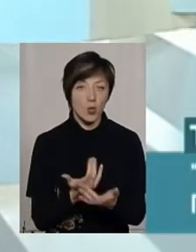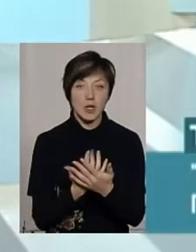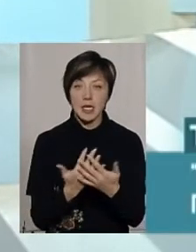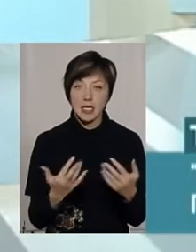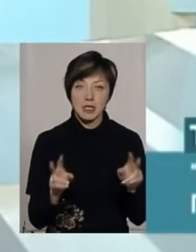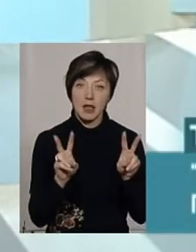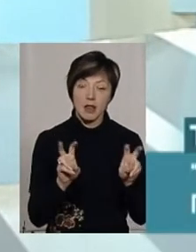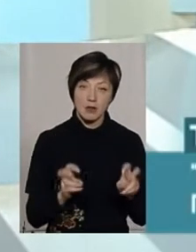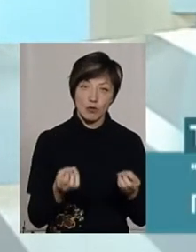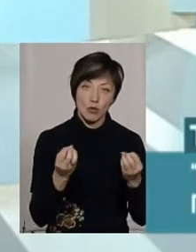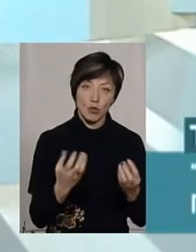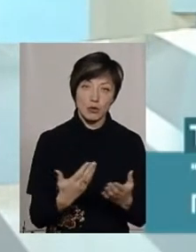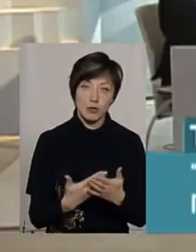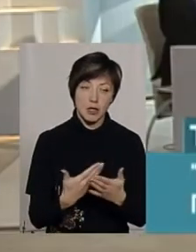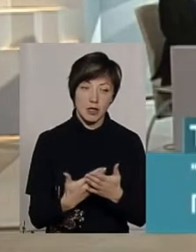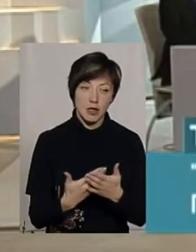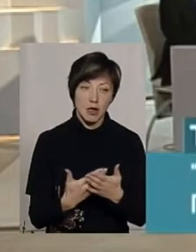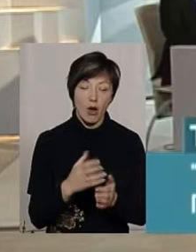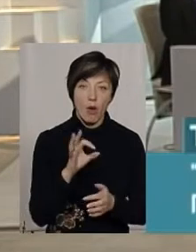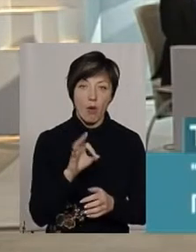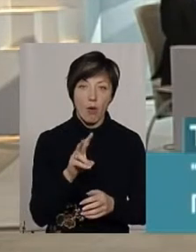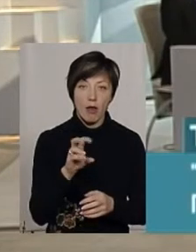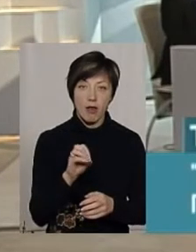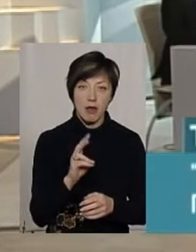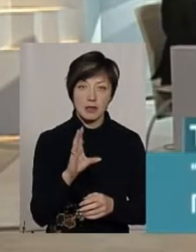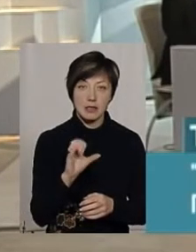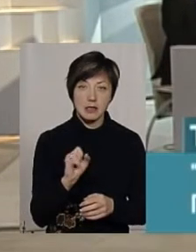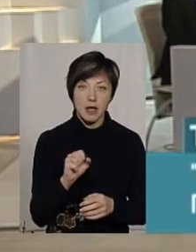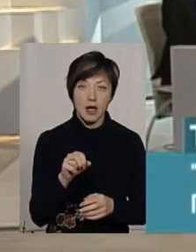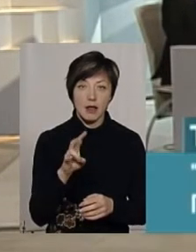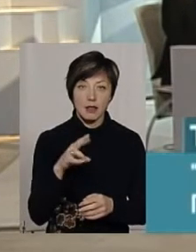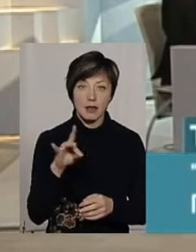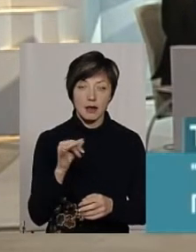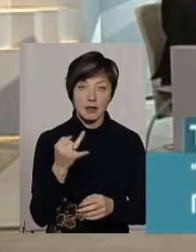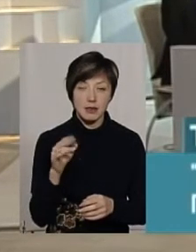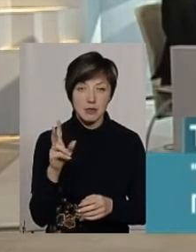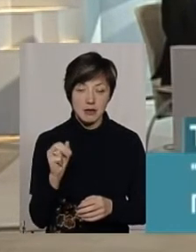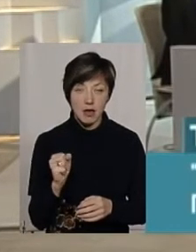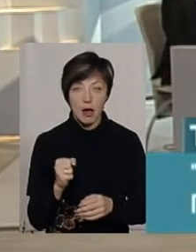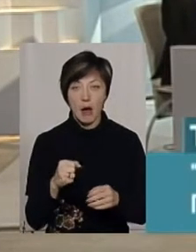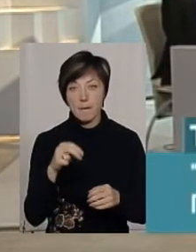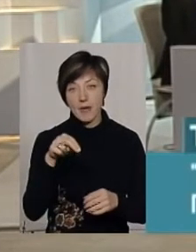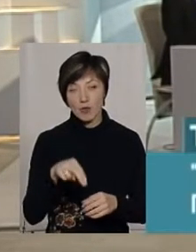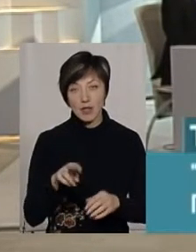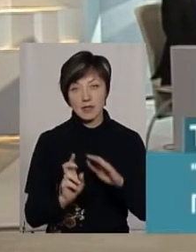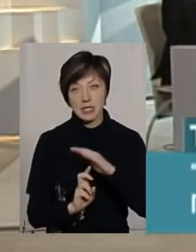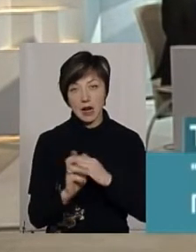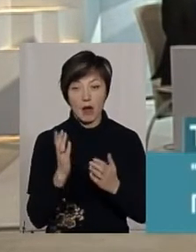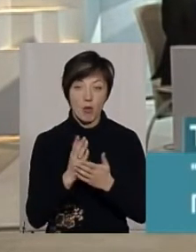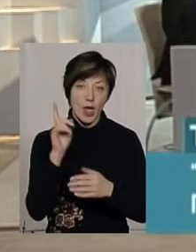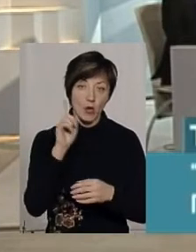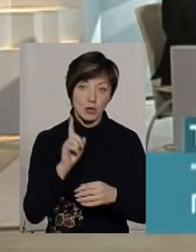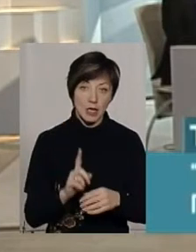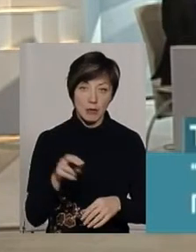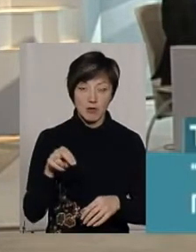назви. Є просто, наприклад, там Олександрійська православна церква чи Єрусалимська православна церква, а є